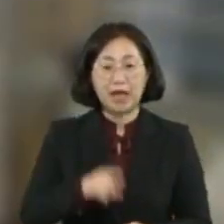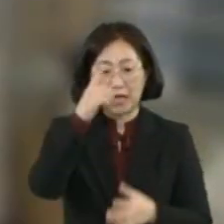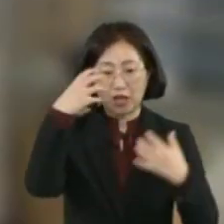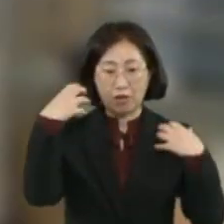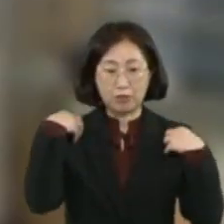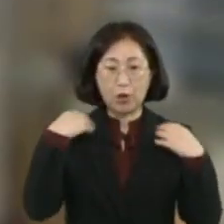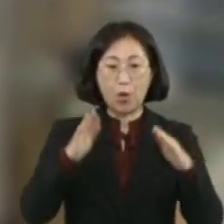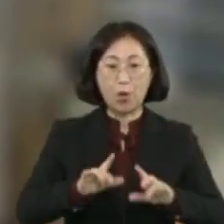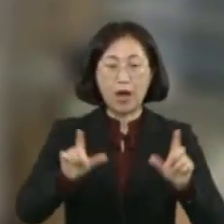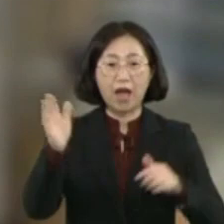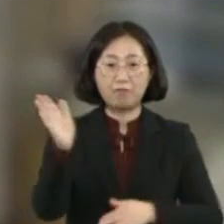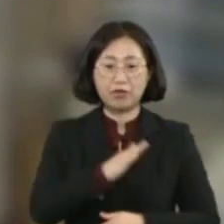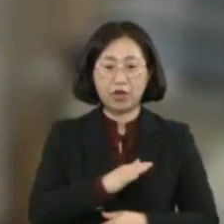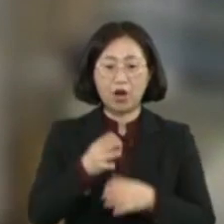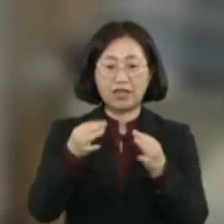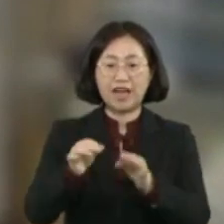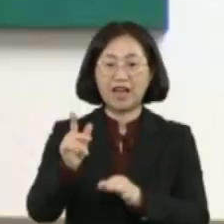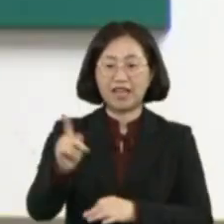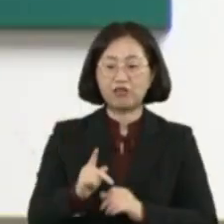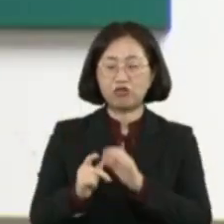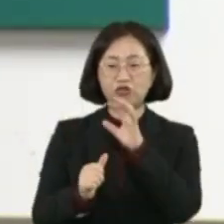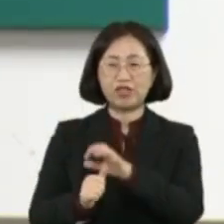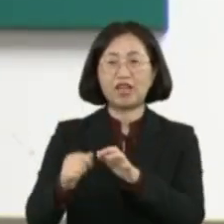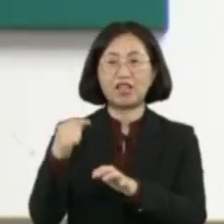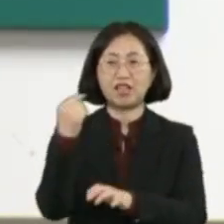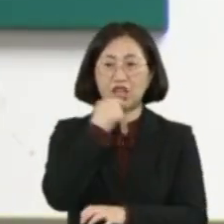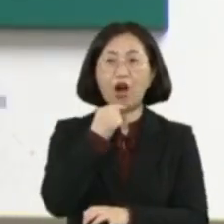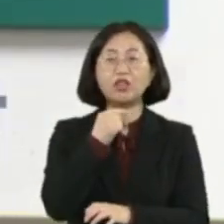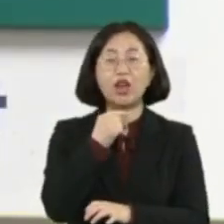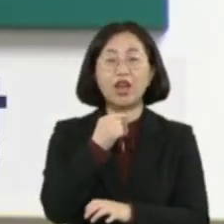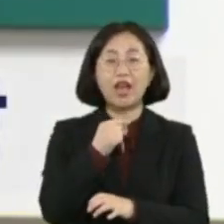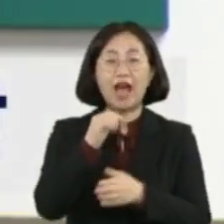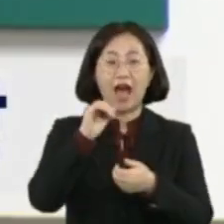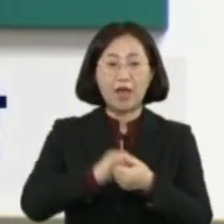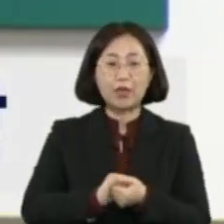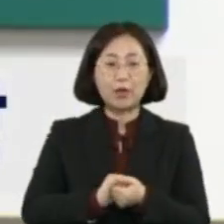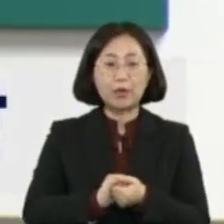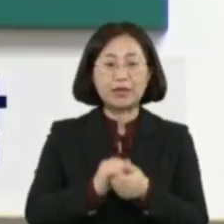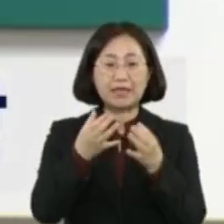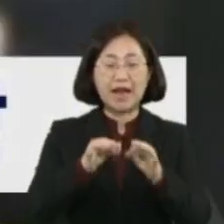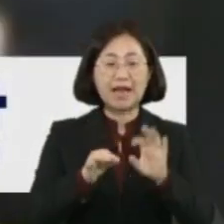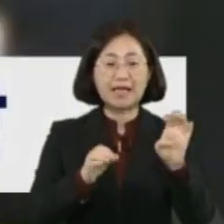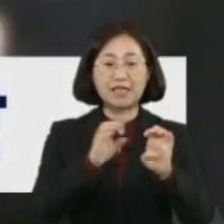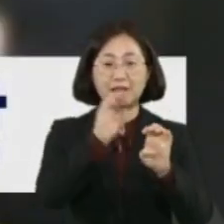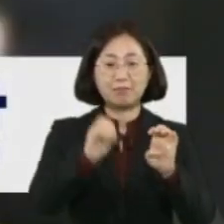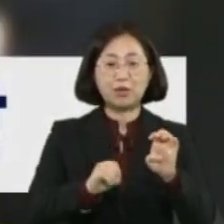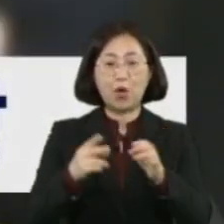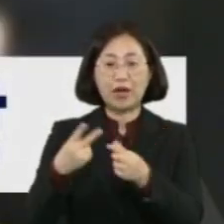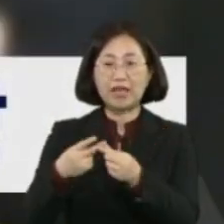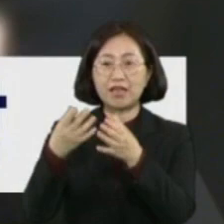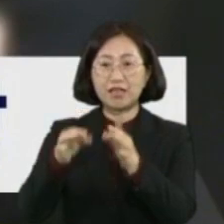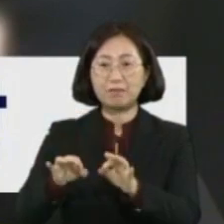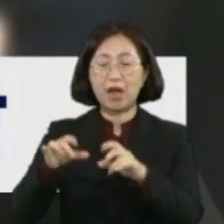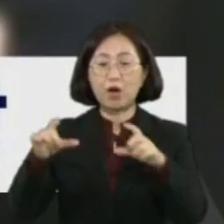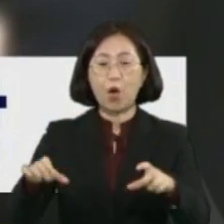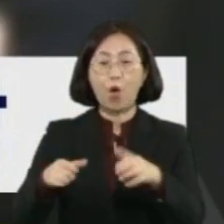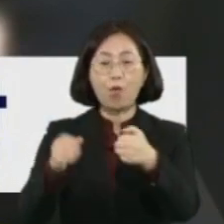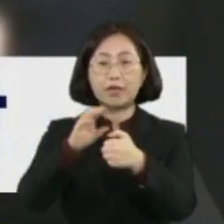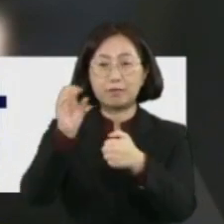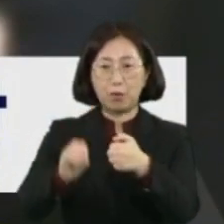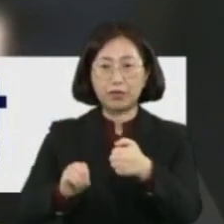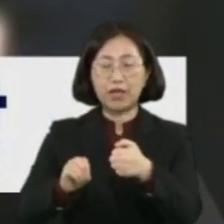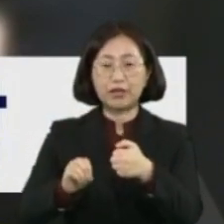정부는 올해부터 대출 규제를 더 옥죄입니다. 대출 한도를 은행 40%, 제2금융권 50%로